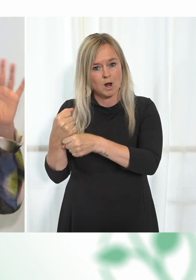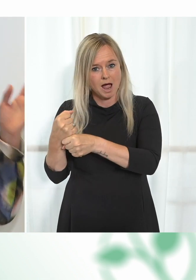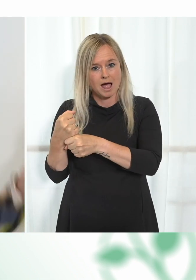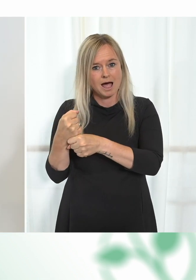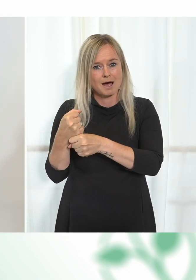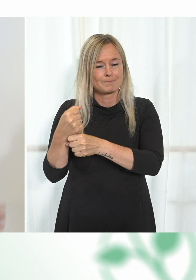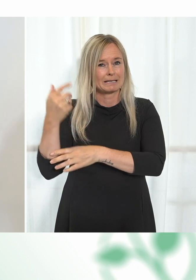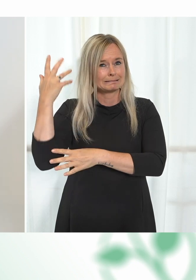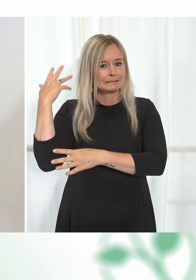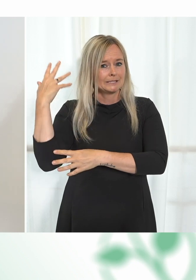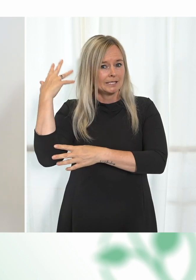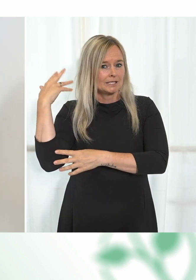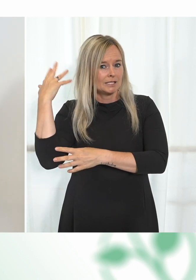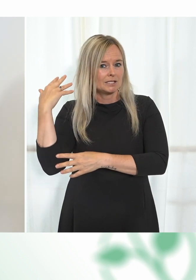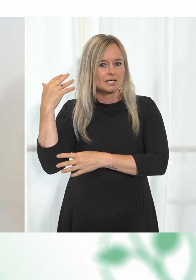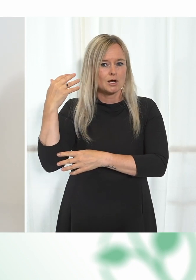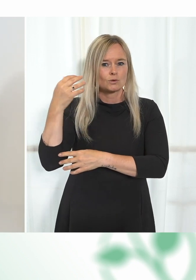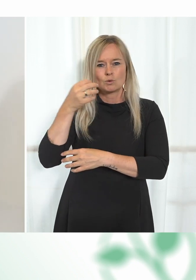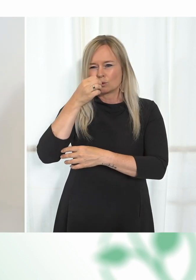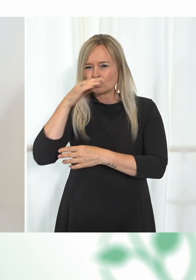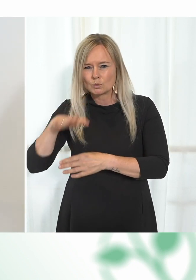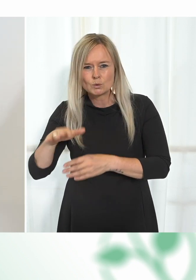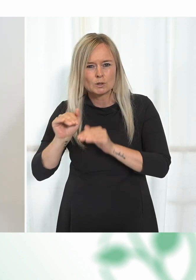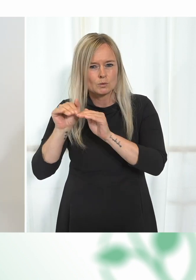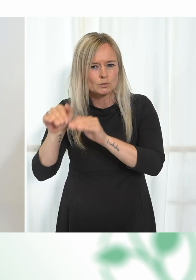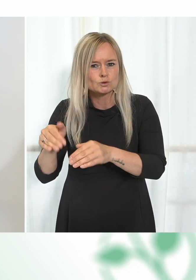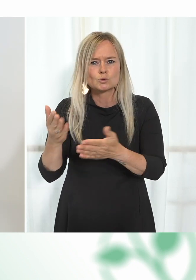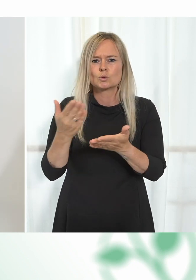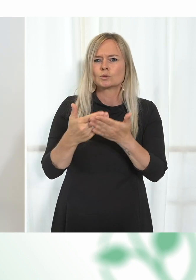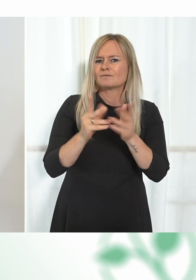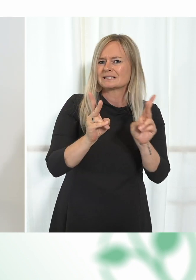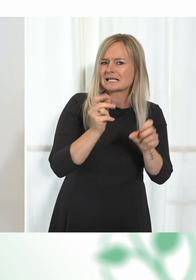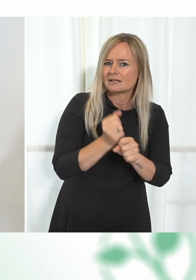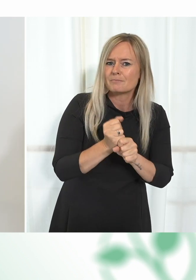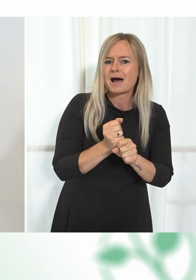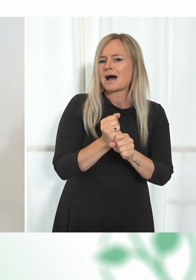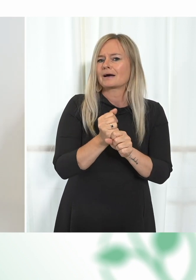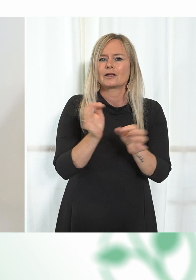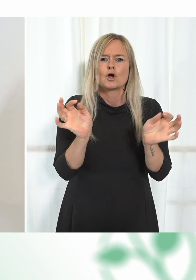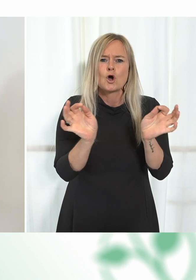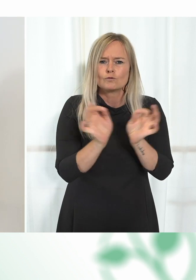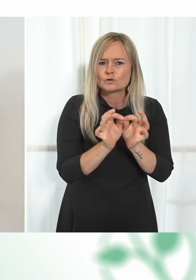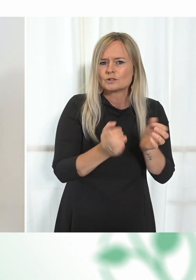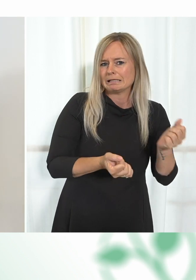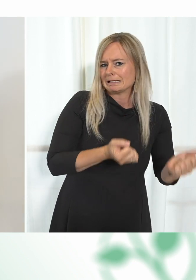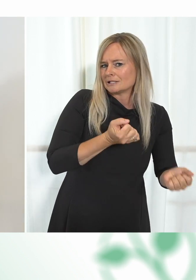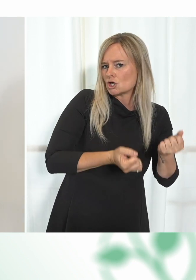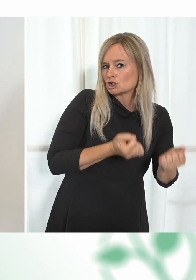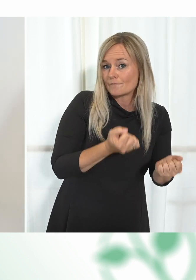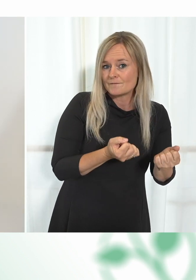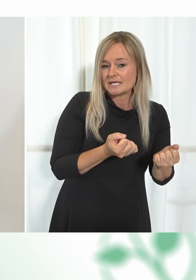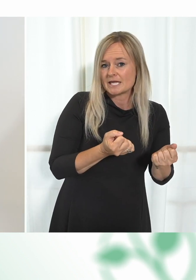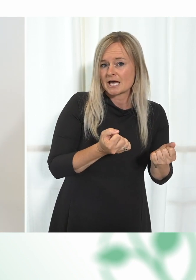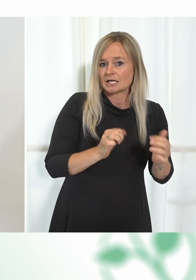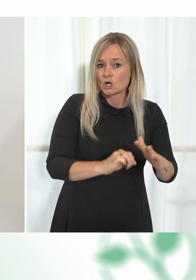im Hintergrund so der Kündigungsschutz und was tun wir und was machen wir und geht das überhaupt und das ist schwierig,